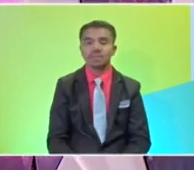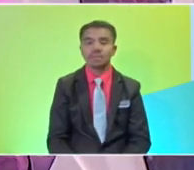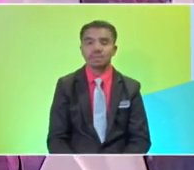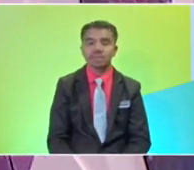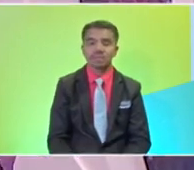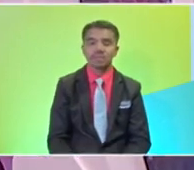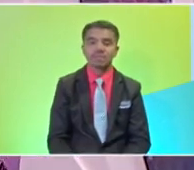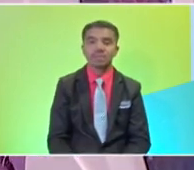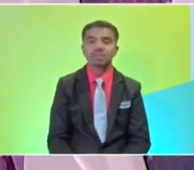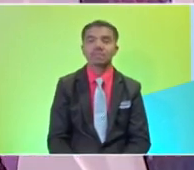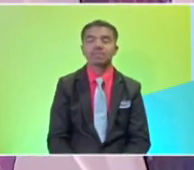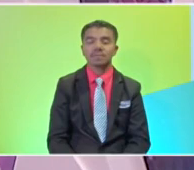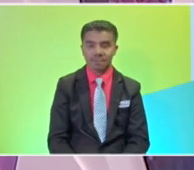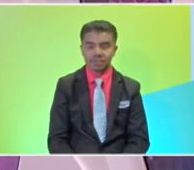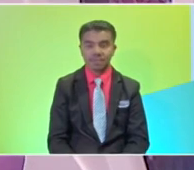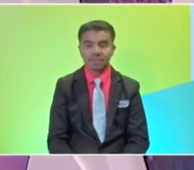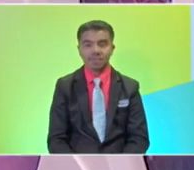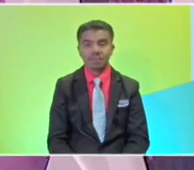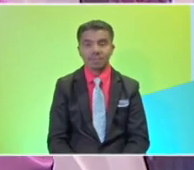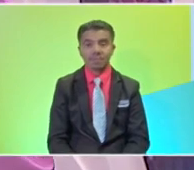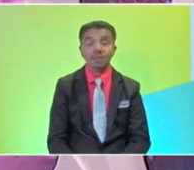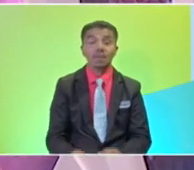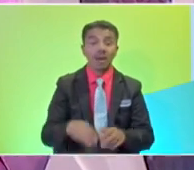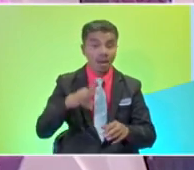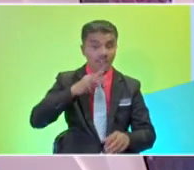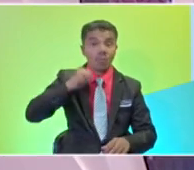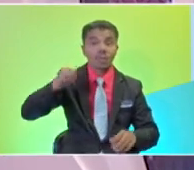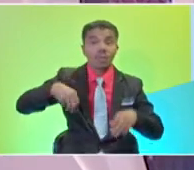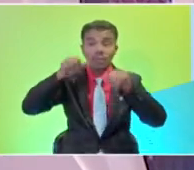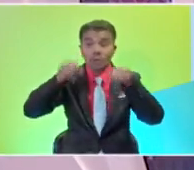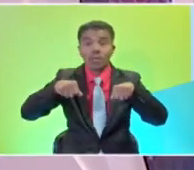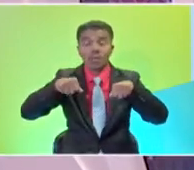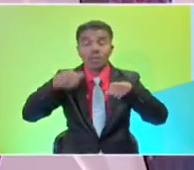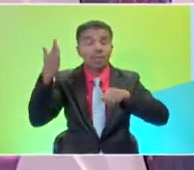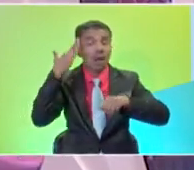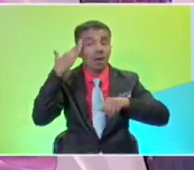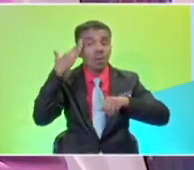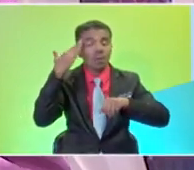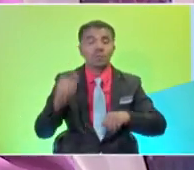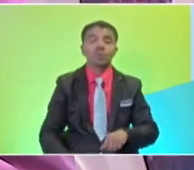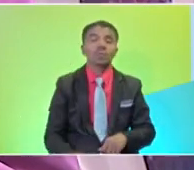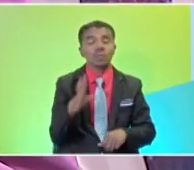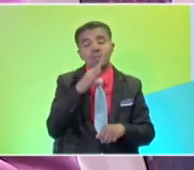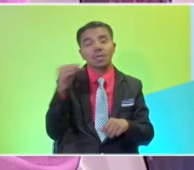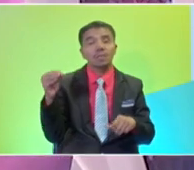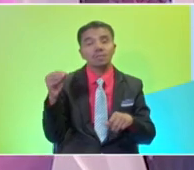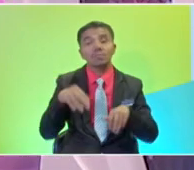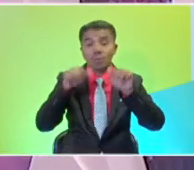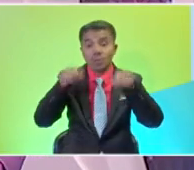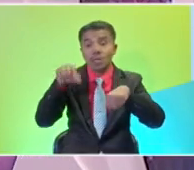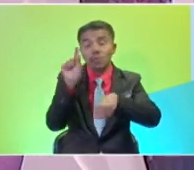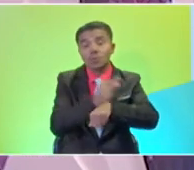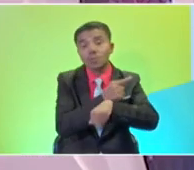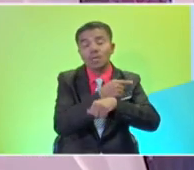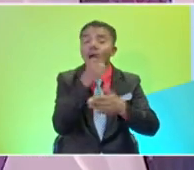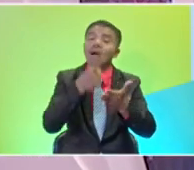tekan Dan menepati situasilah Kalau mungkin gambar tu gambar airang orang boleh minum air tersebut dan sebagainya dengan sukarela dan betul dan